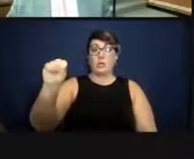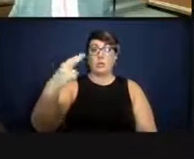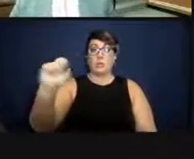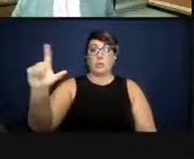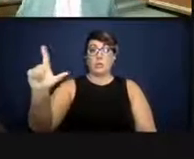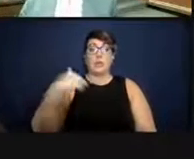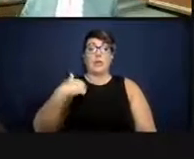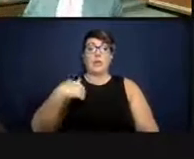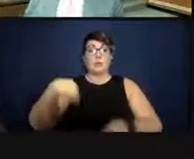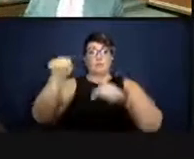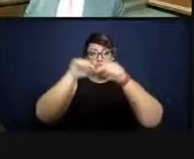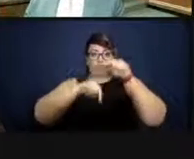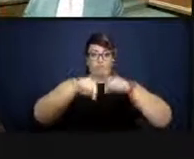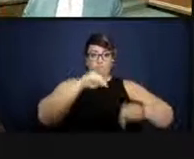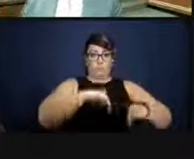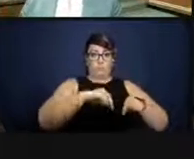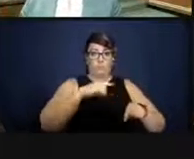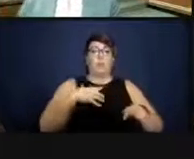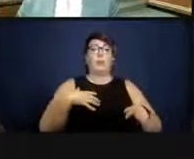يوافقه؟ دكتور شول،